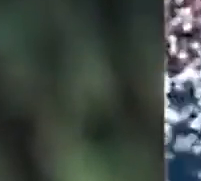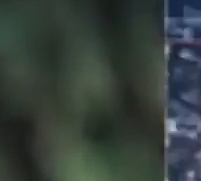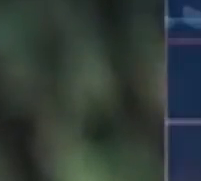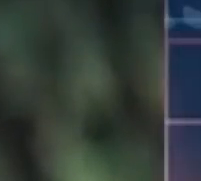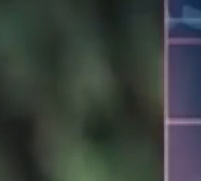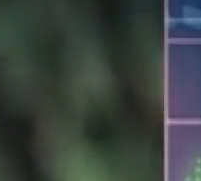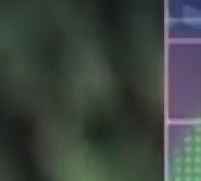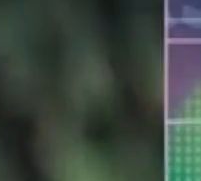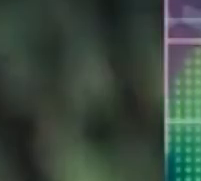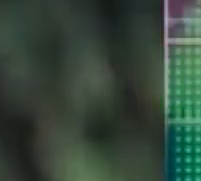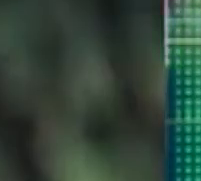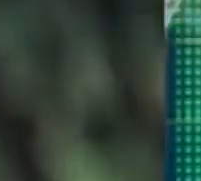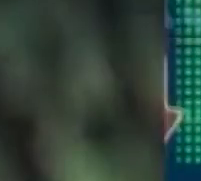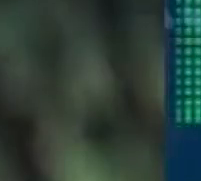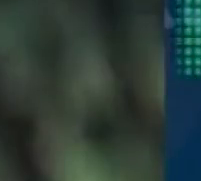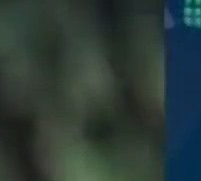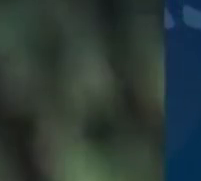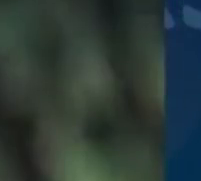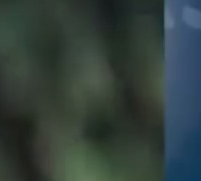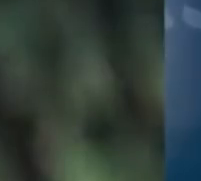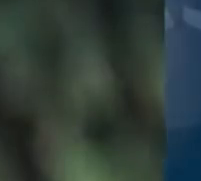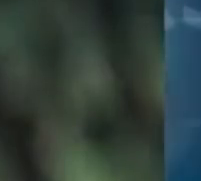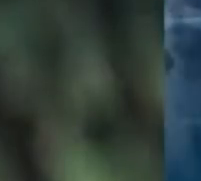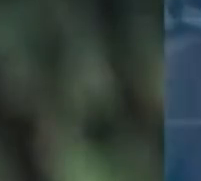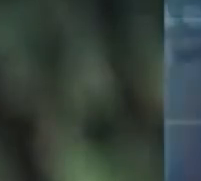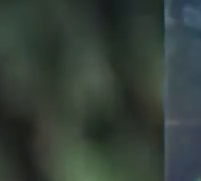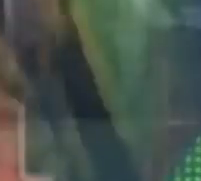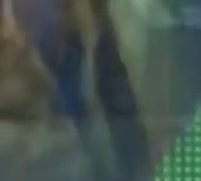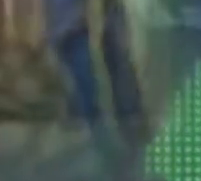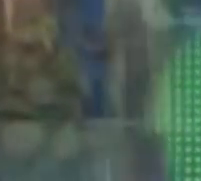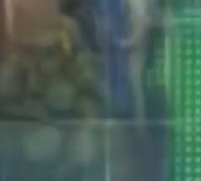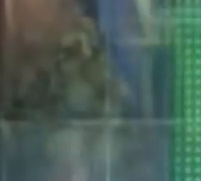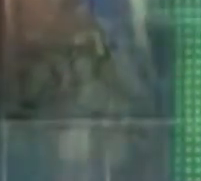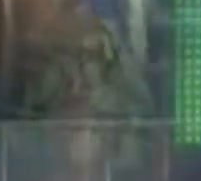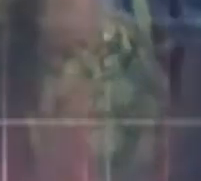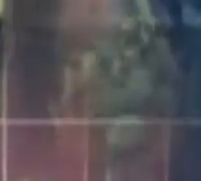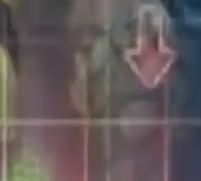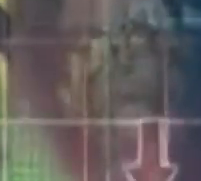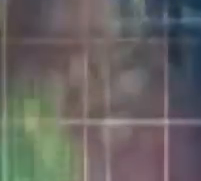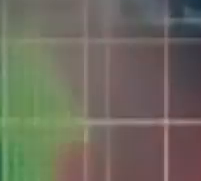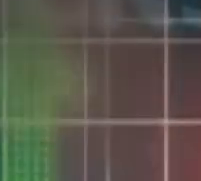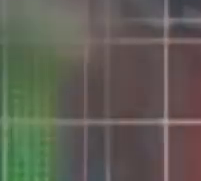yatangaza kwa chana na Mbeya City. Msomaji wako siku huu ni Grace Kingalame.